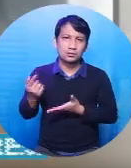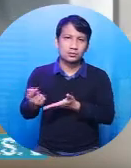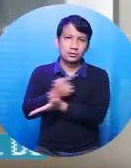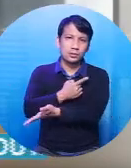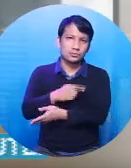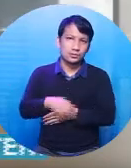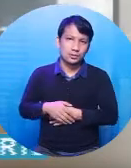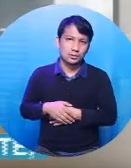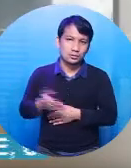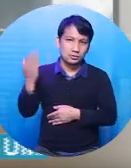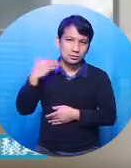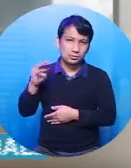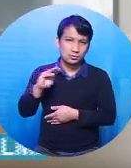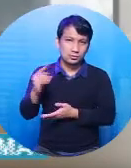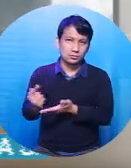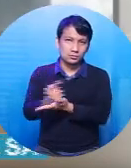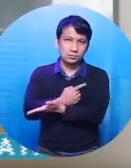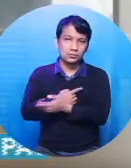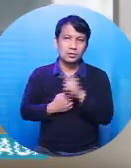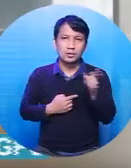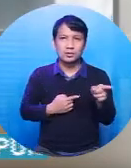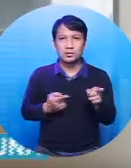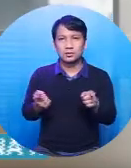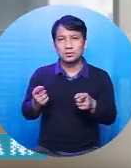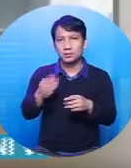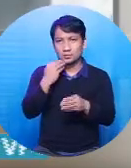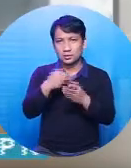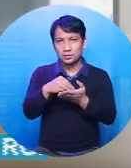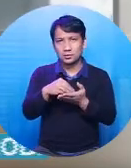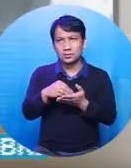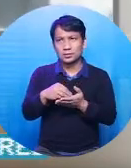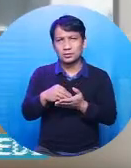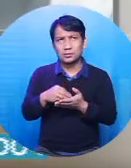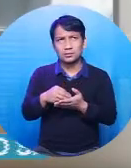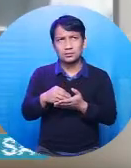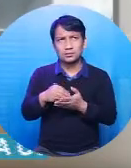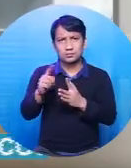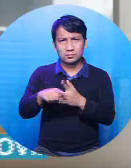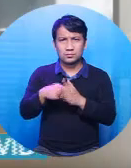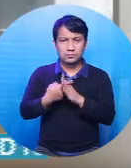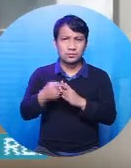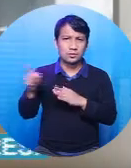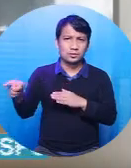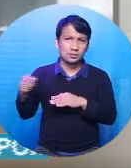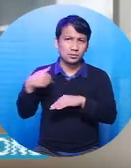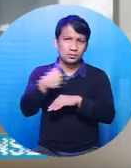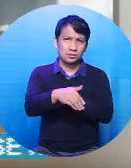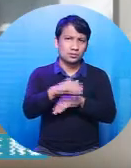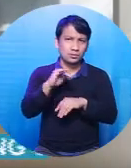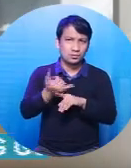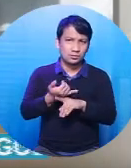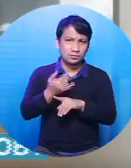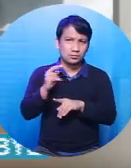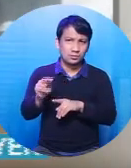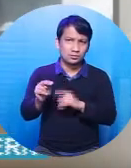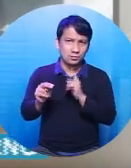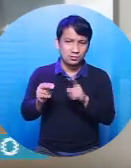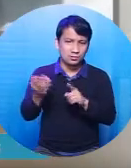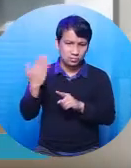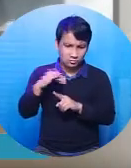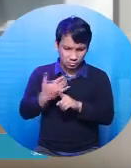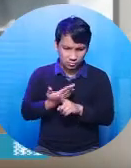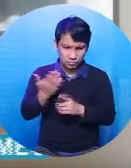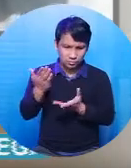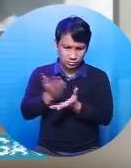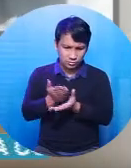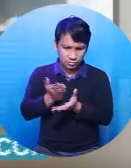Last week po, sir. May mga misis po last, ako, sir. Last week. Last week. Okay. Pero starting June, di ka nagpapadala. Bakit last week lang pala sinabi sa'yo? June,